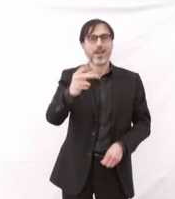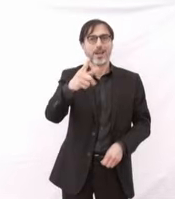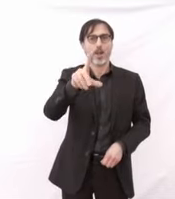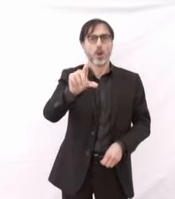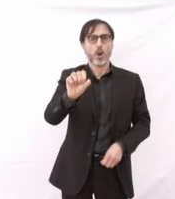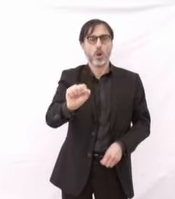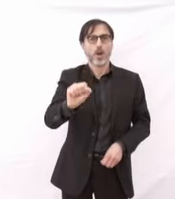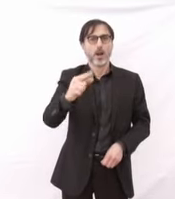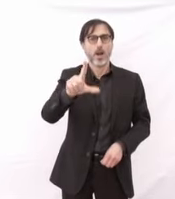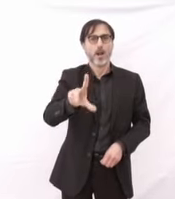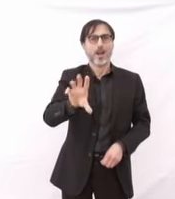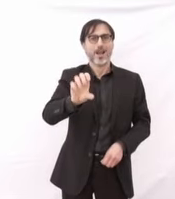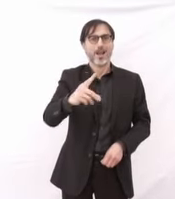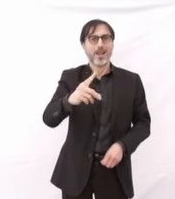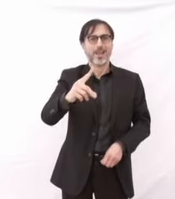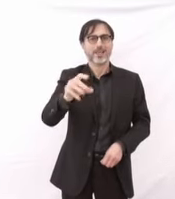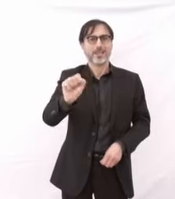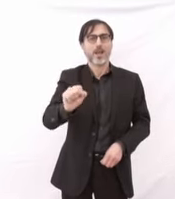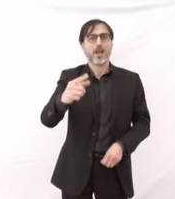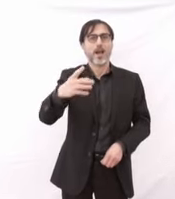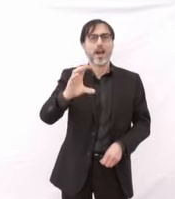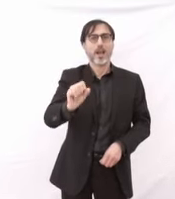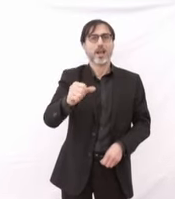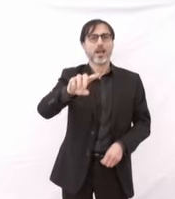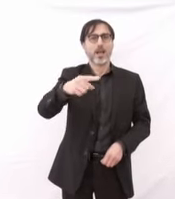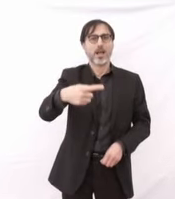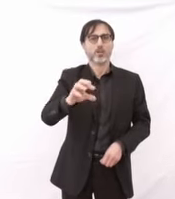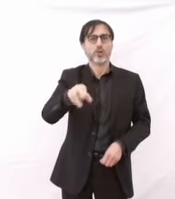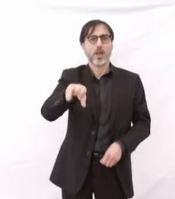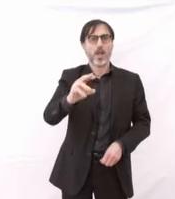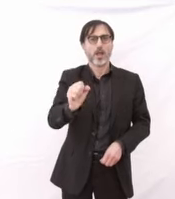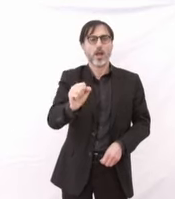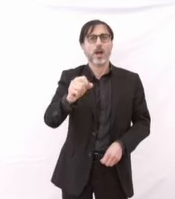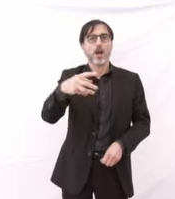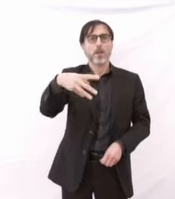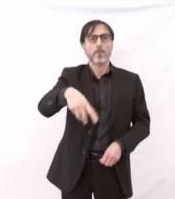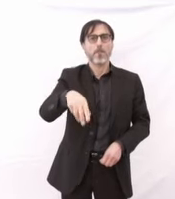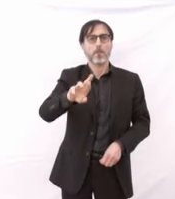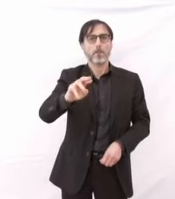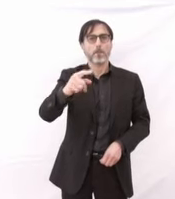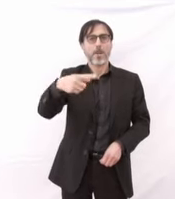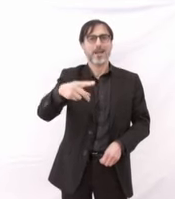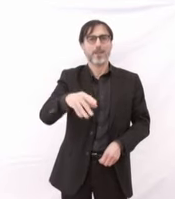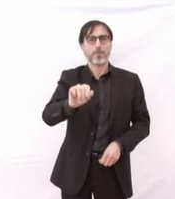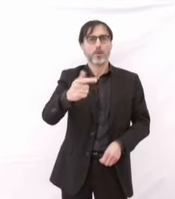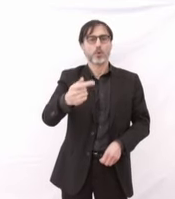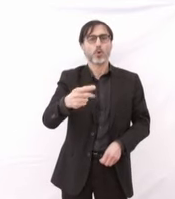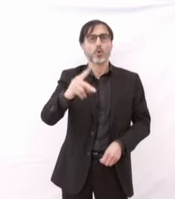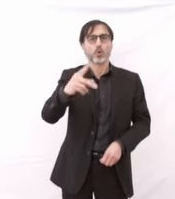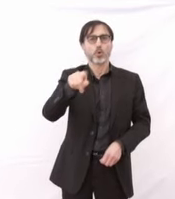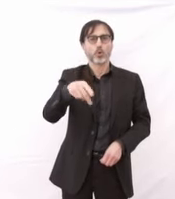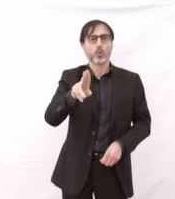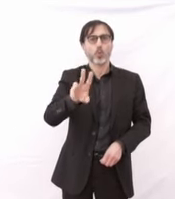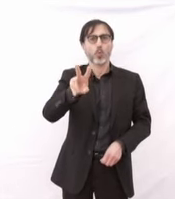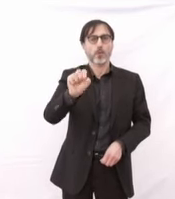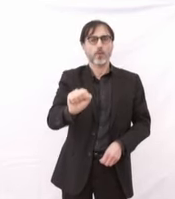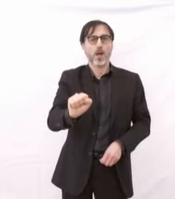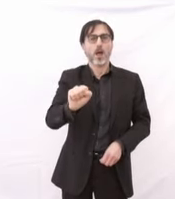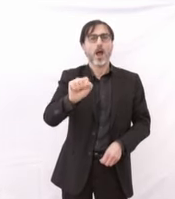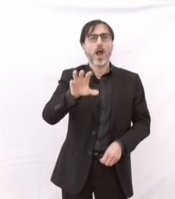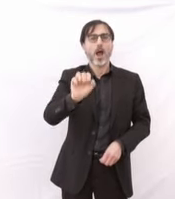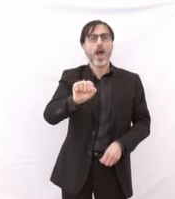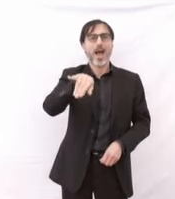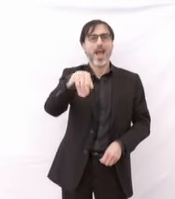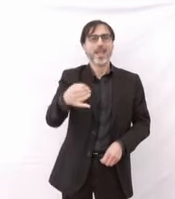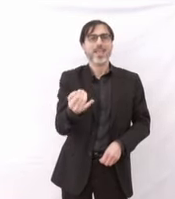Salvatore Ledda, Giovanni Garcea, Sebastiano Morabito, Nino Duva, Luigi